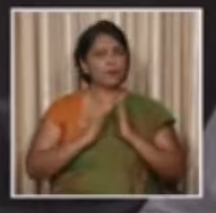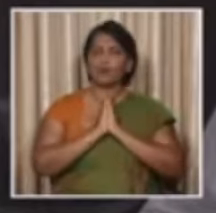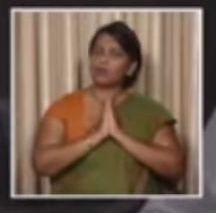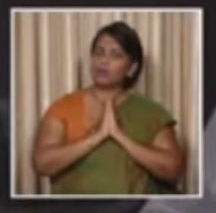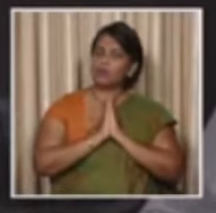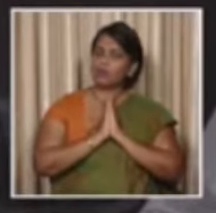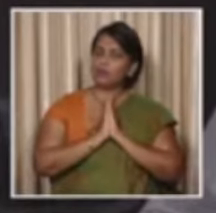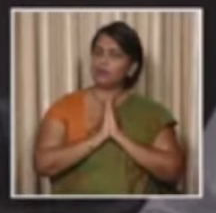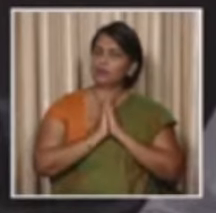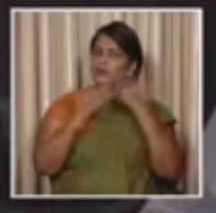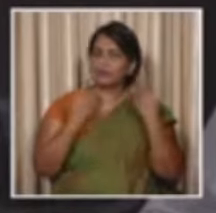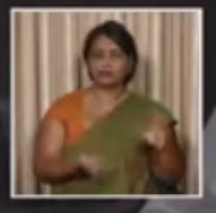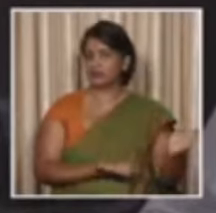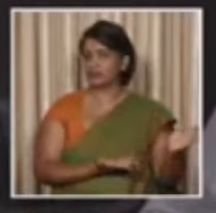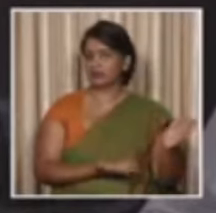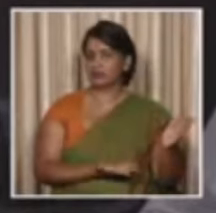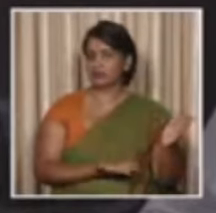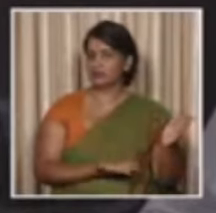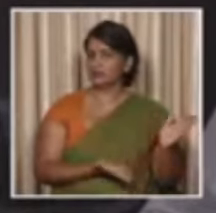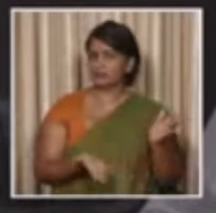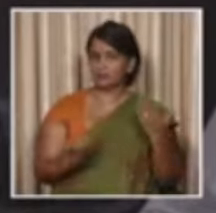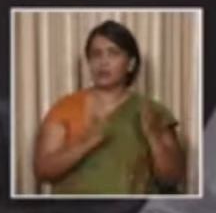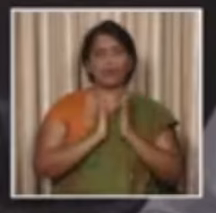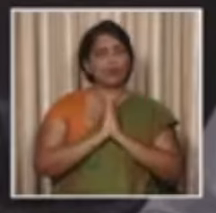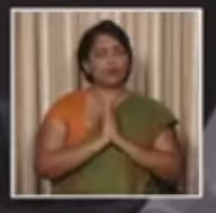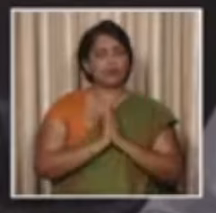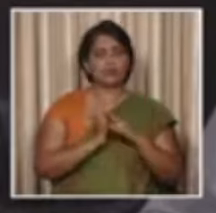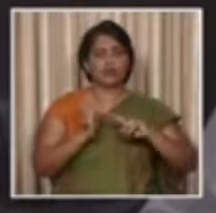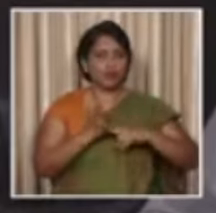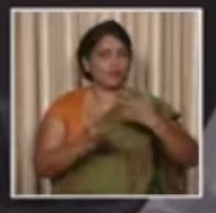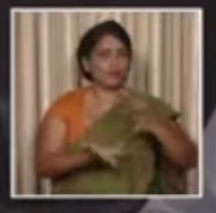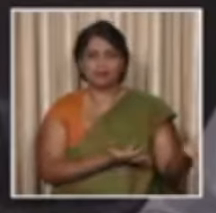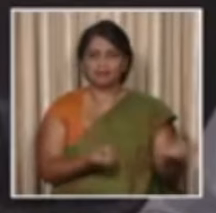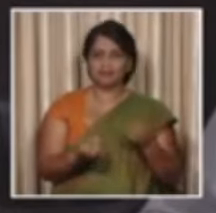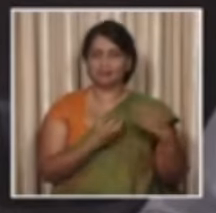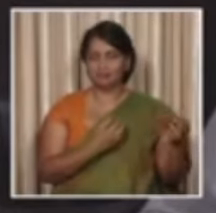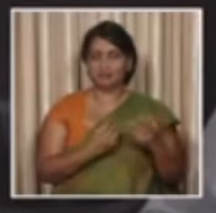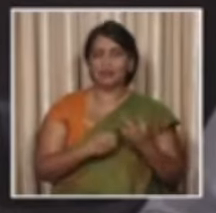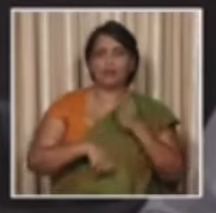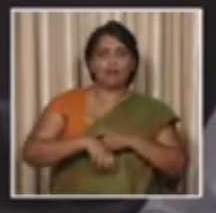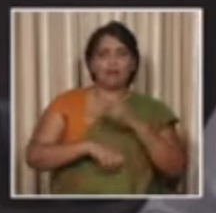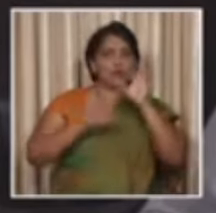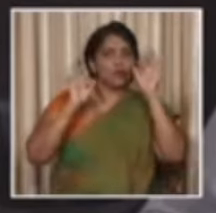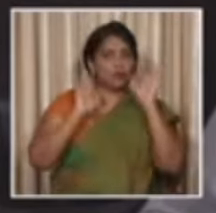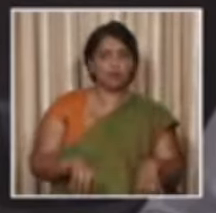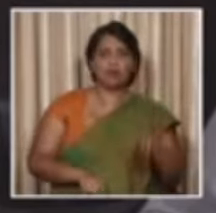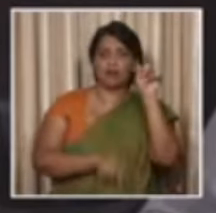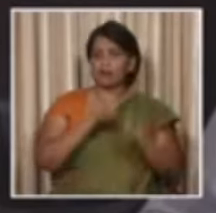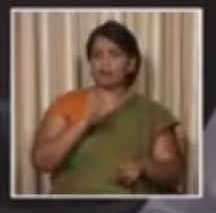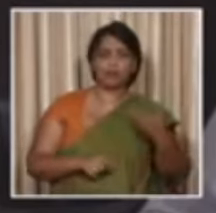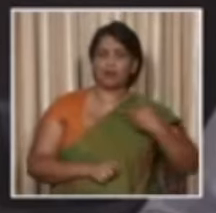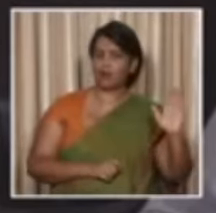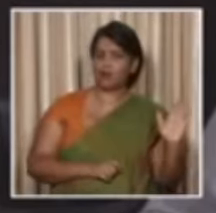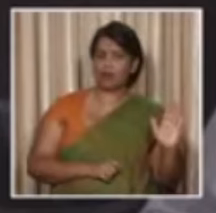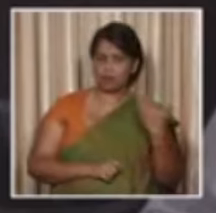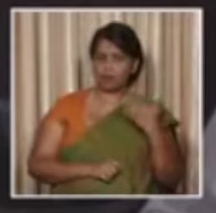செய்து வழிபாட்டுக்கான பூஜை பொருட்களை கொண்டு செல்லப்படாமல் தடை செய்து பொதுமக்களை வெளியேற்றுவதற்கான இரகசிய நடவடிக்கைகளில் ஈடுபட்டிருந்தார்கள்.